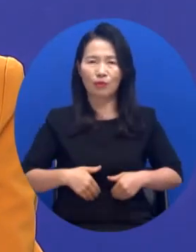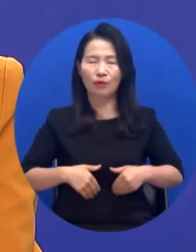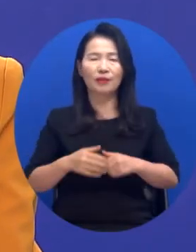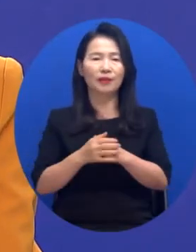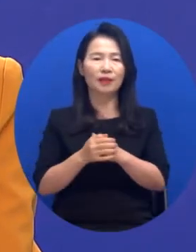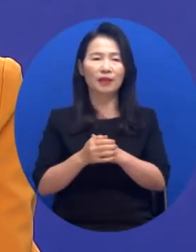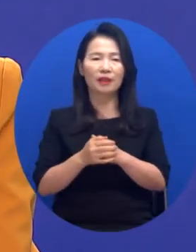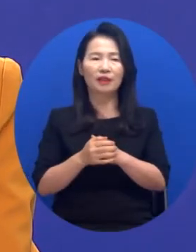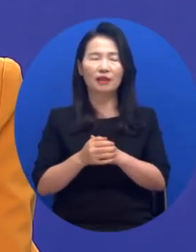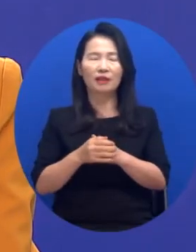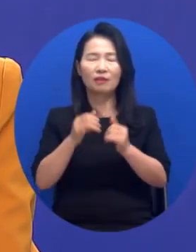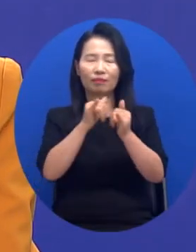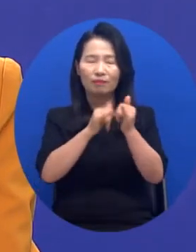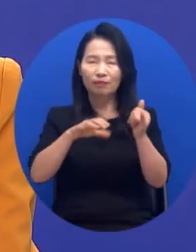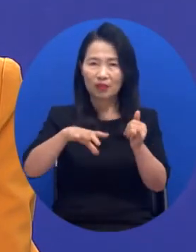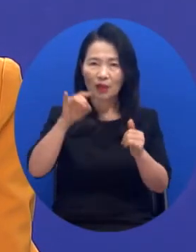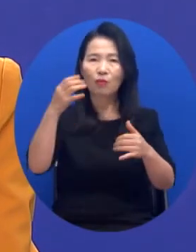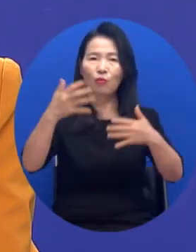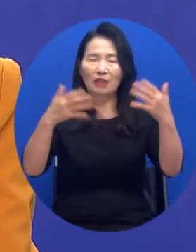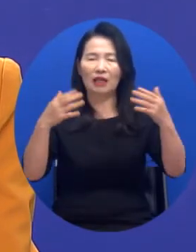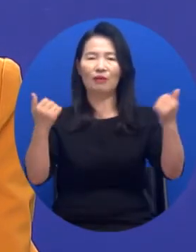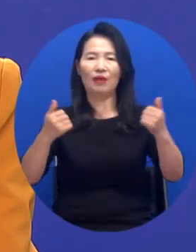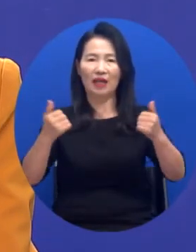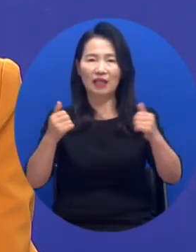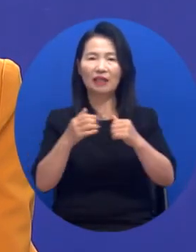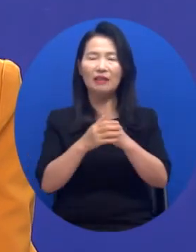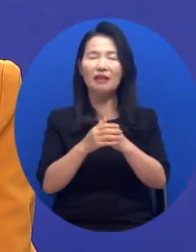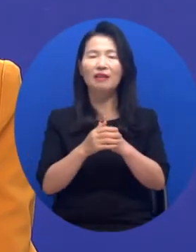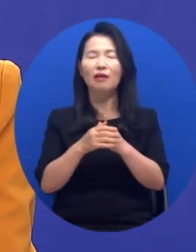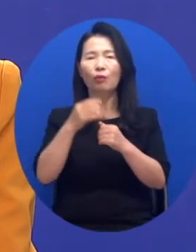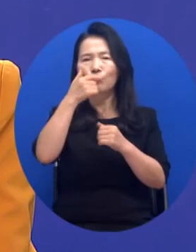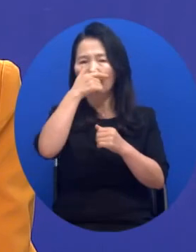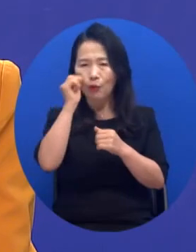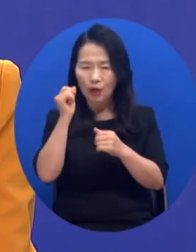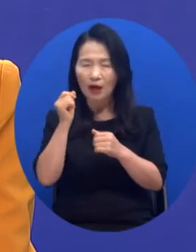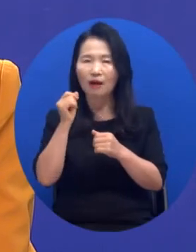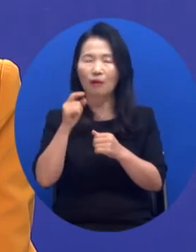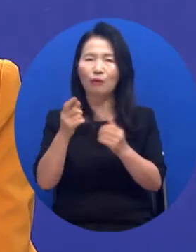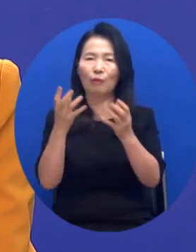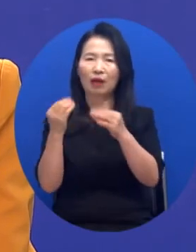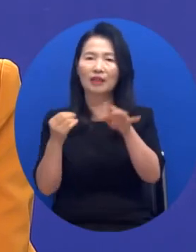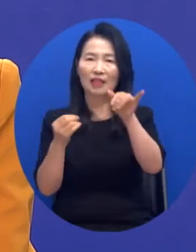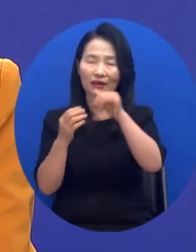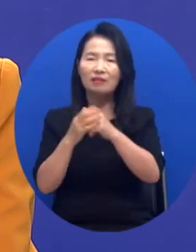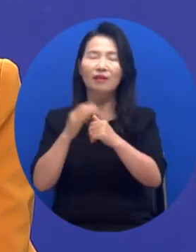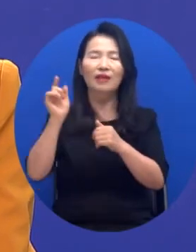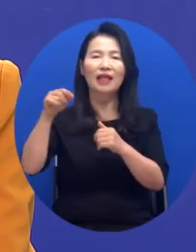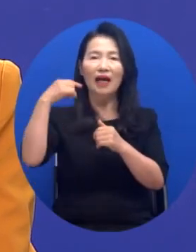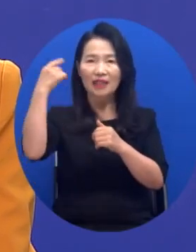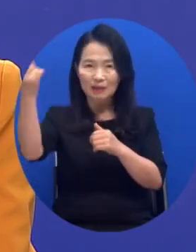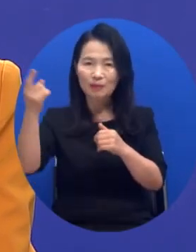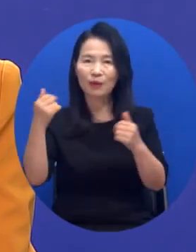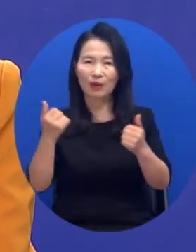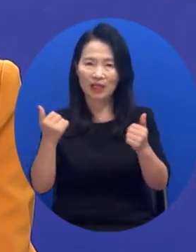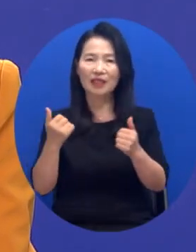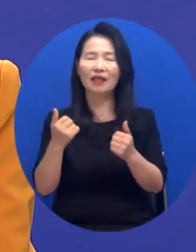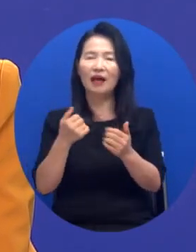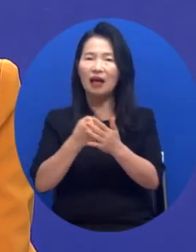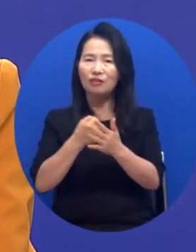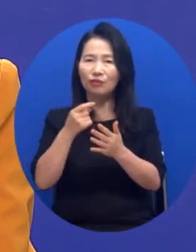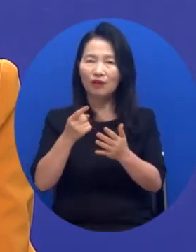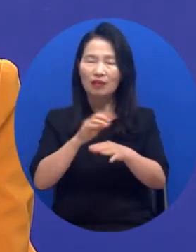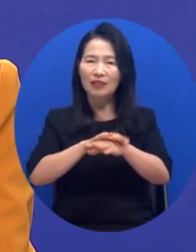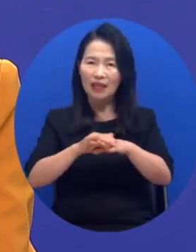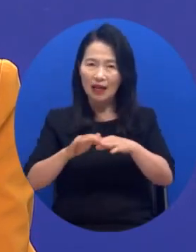최초로 진행한 화상 회의 다 보니까 이번 총회에는 부족함도 점도 있었습니다 다음 회기에 는 아쉬운 점들을 잘 보완해서